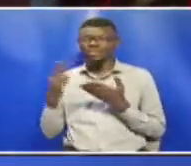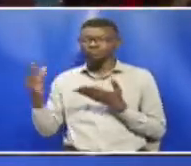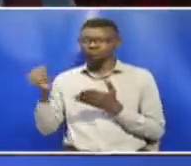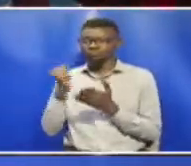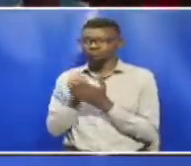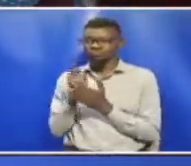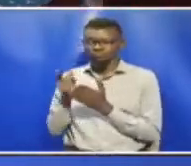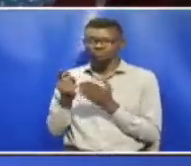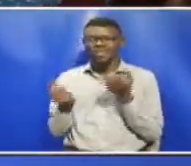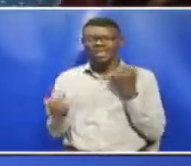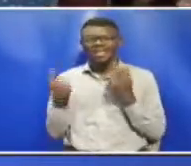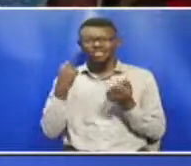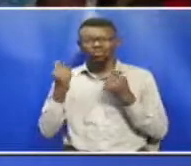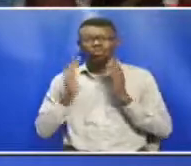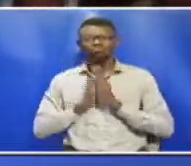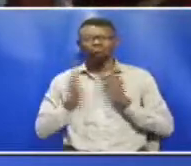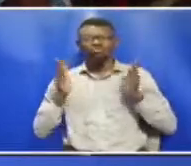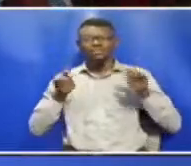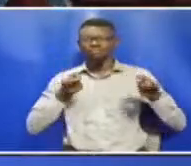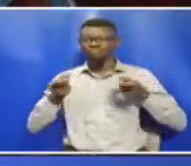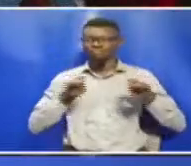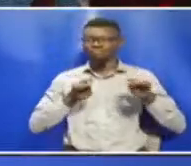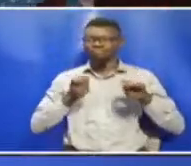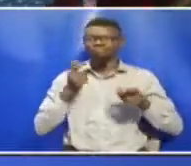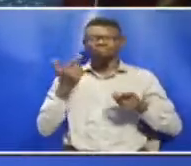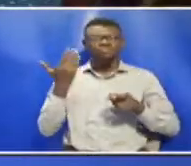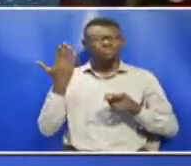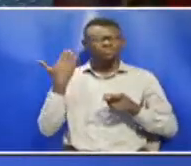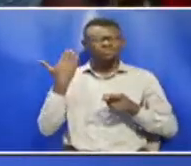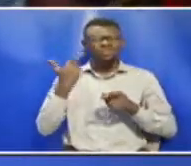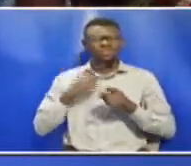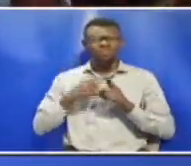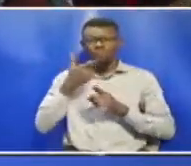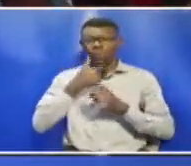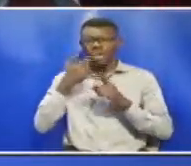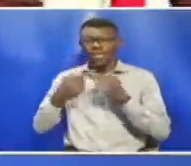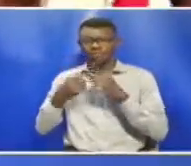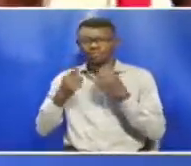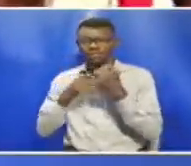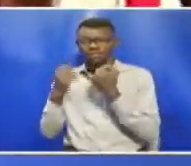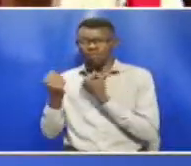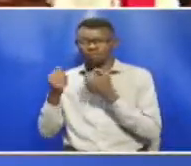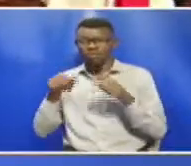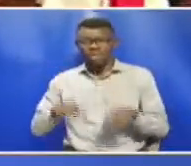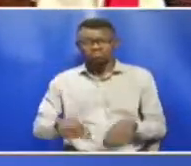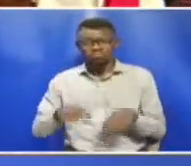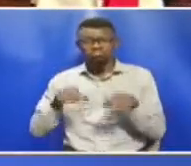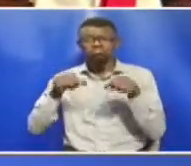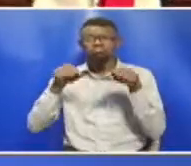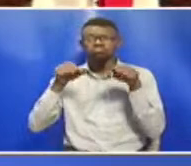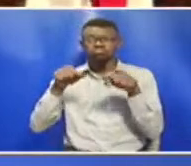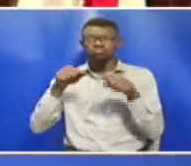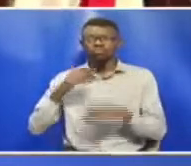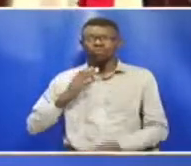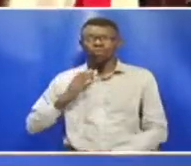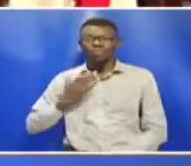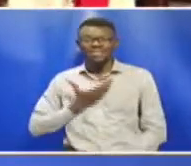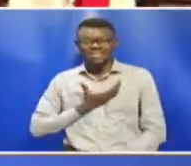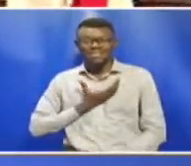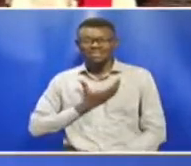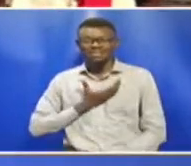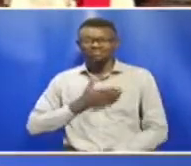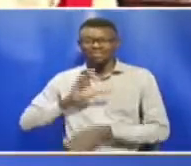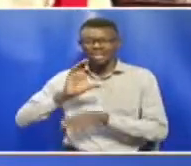jimbo la Kericho. Akiwa ana miaka 65, amewahi kuhudumu kama mwenyekiti wa baraza la maaskofu wa kanisa